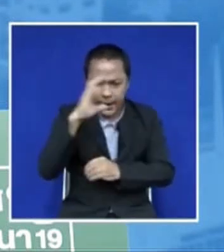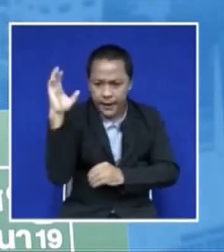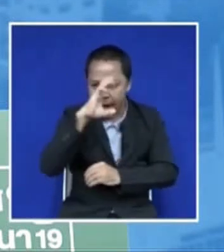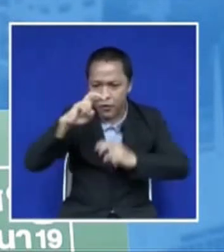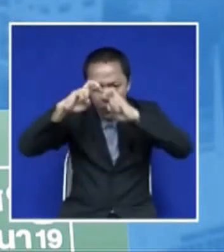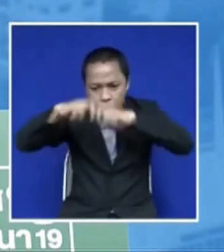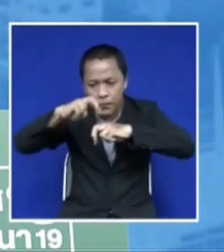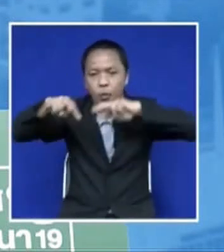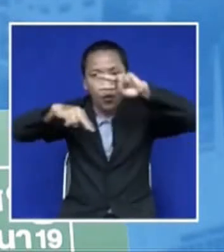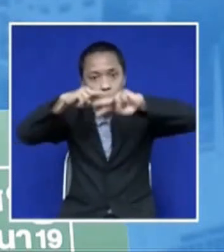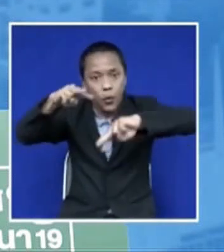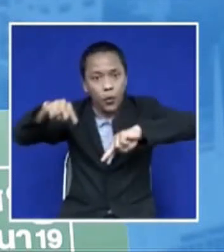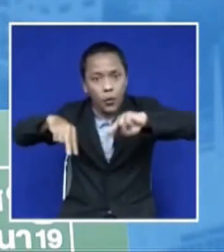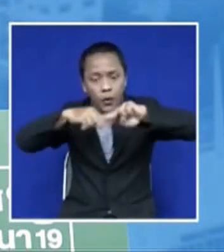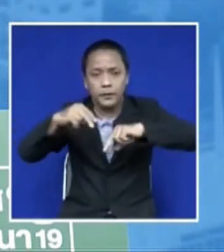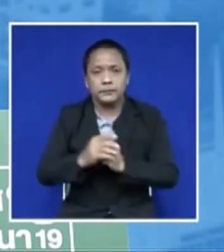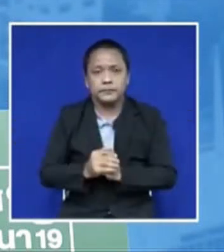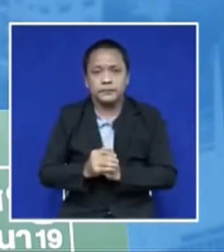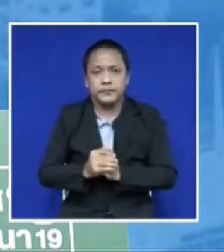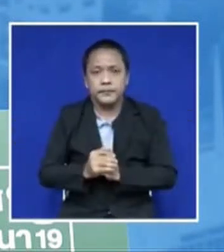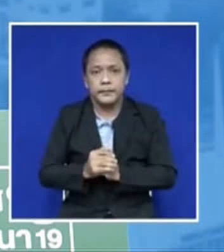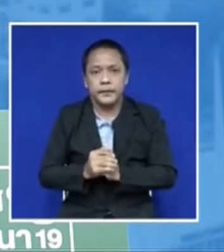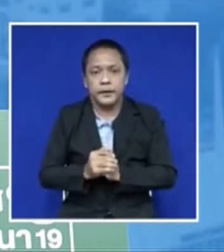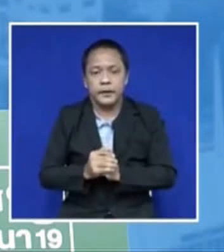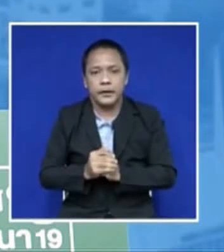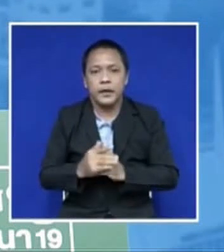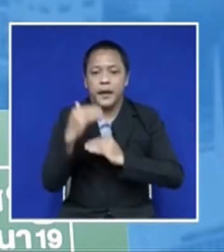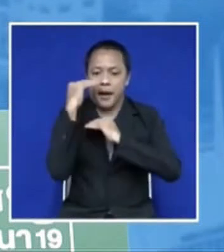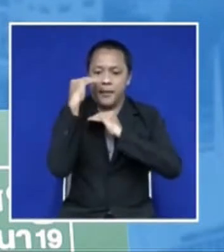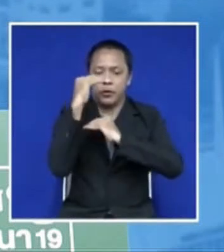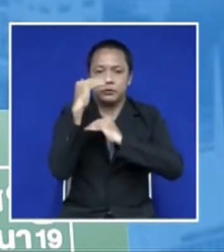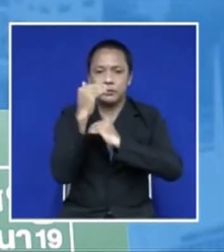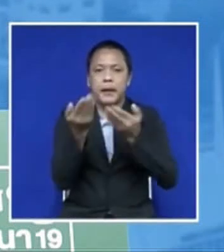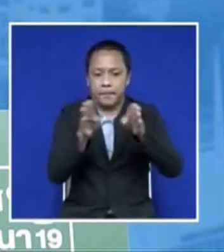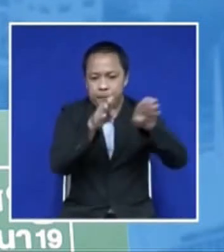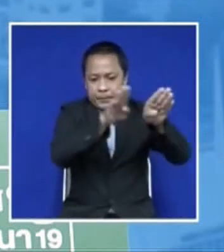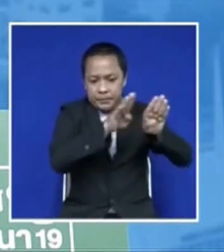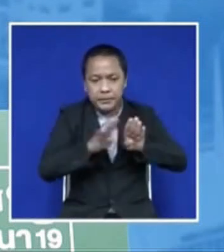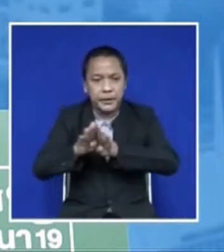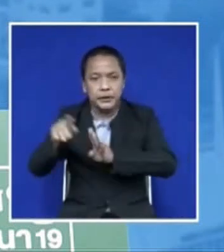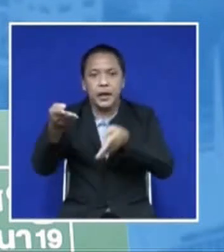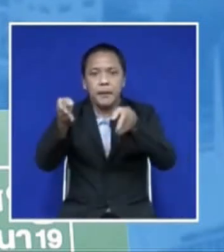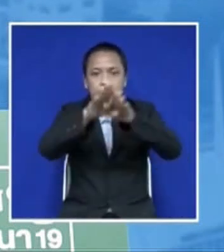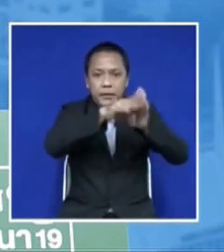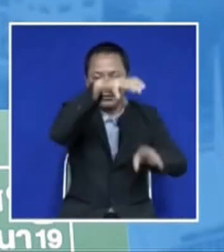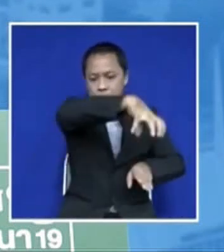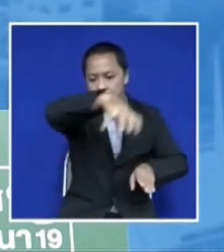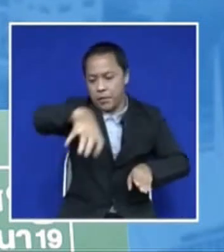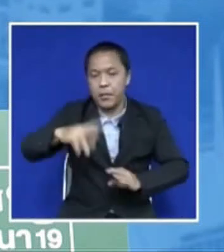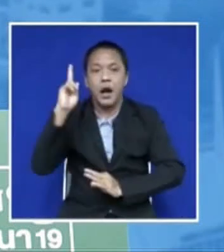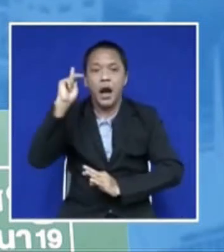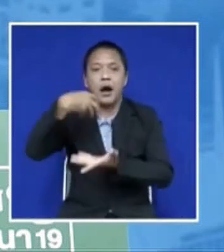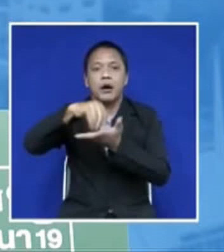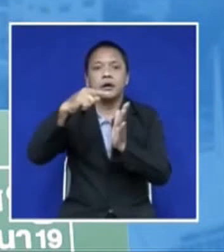เข้าใจได้เพราะว่านั้นคือเป็นโรงพยาบาลในพื้นที่ก็จะได้ไม่เกาะนะถ้าหยุดเนี่ยส่วนกลางก็จะส่งไปกับเพราะฉะนั้นไม่